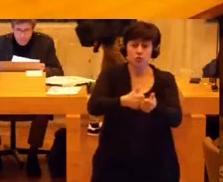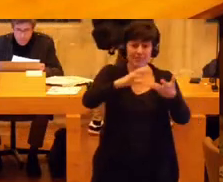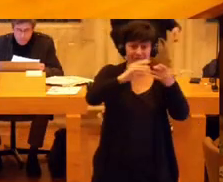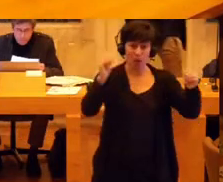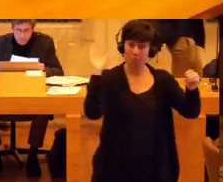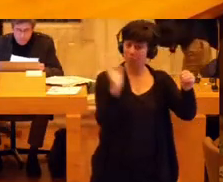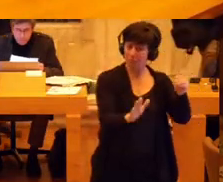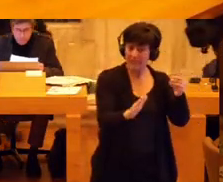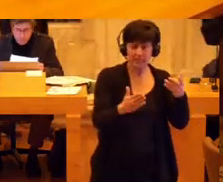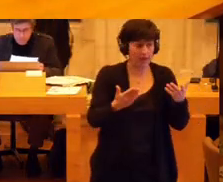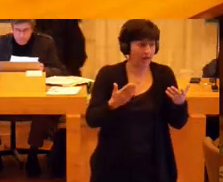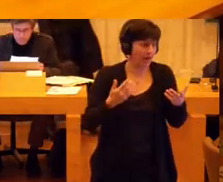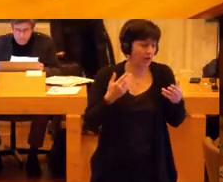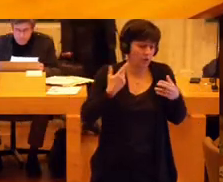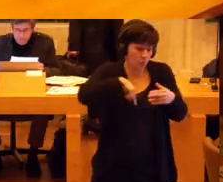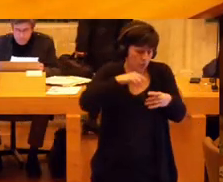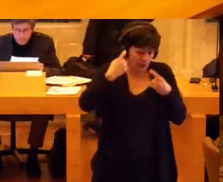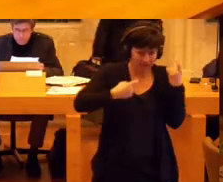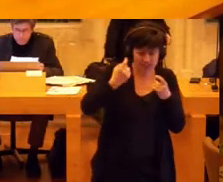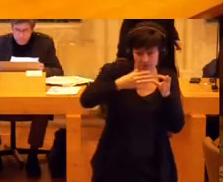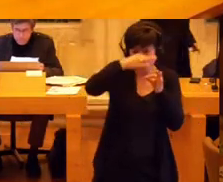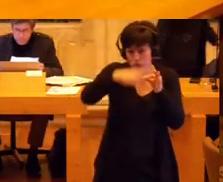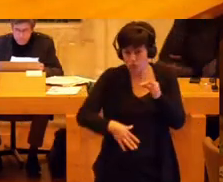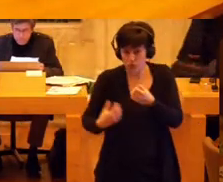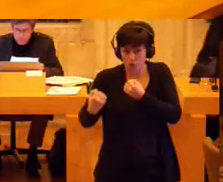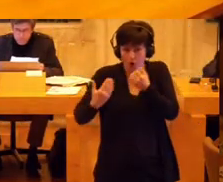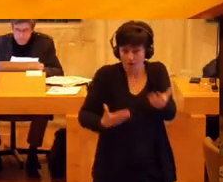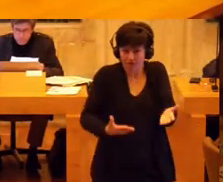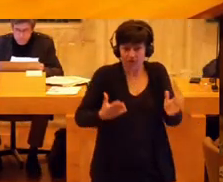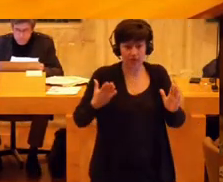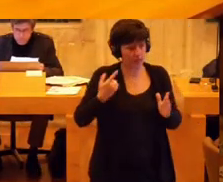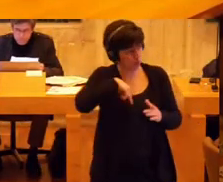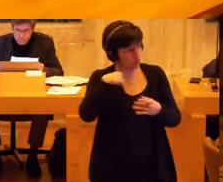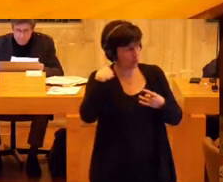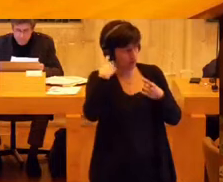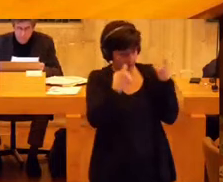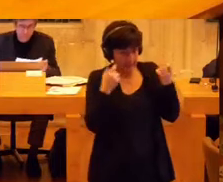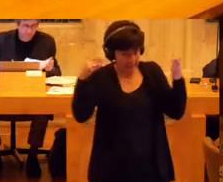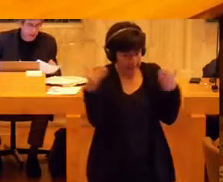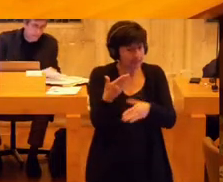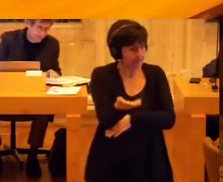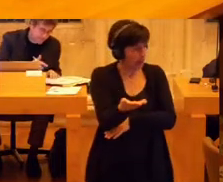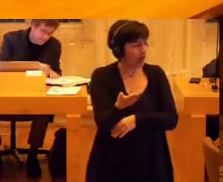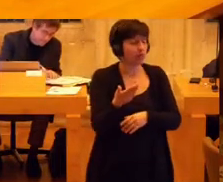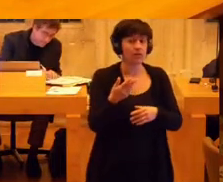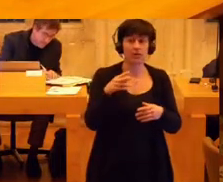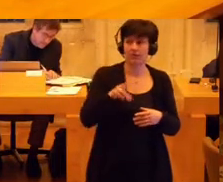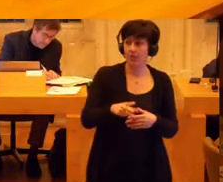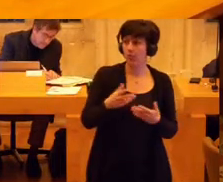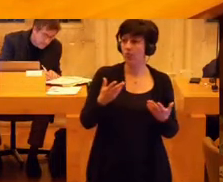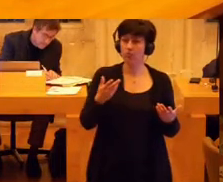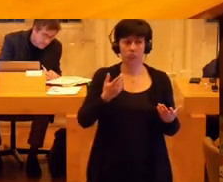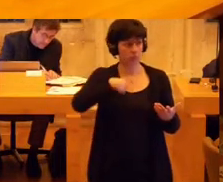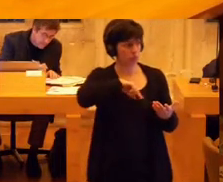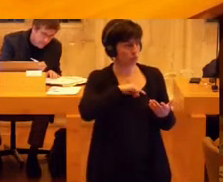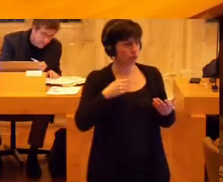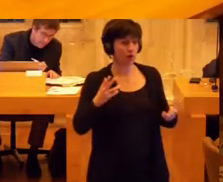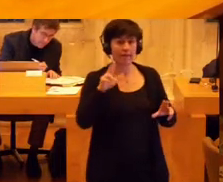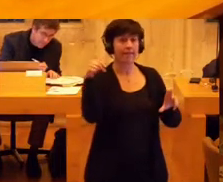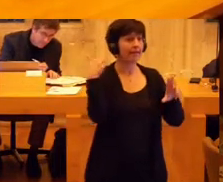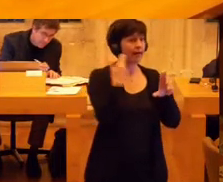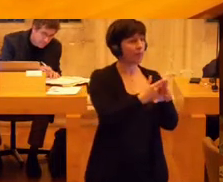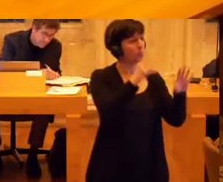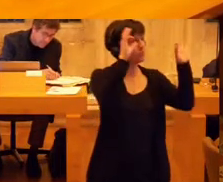lieux, puisse effectivement trouver des réponses. C'est ça notre préoccupation et on n'a pas de ce point de vue là, on n'a pas de réponse toute faite,